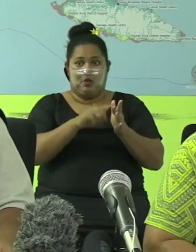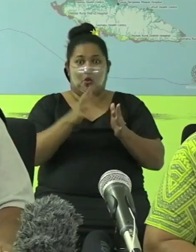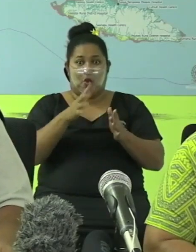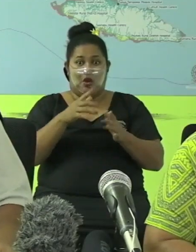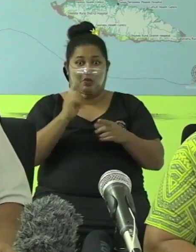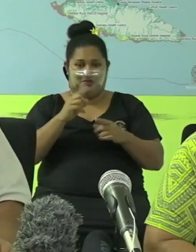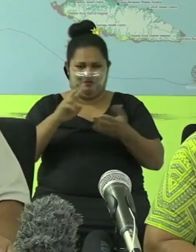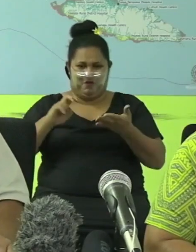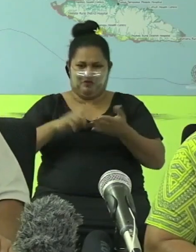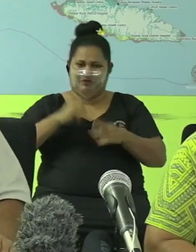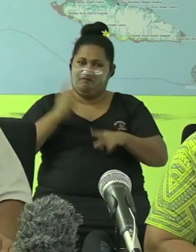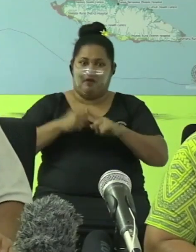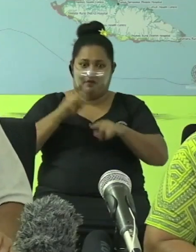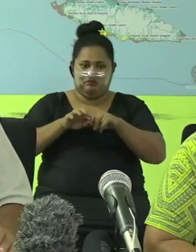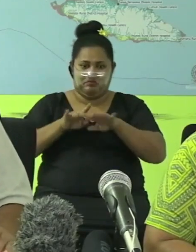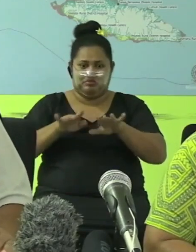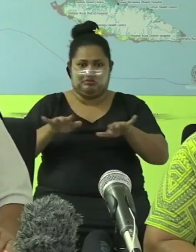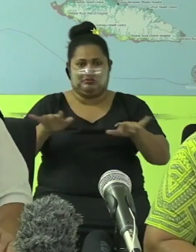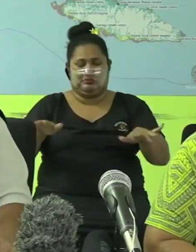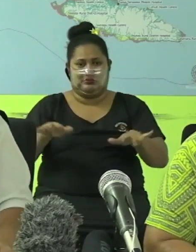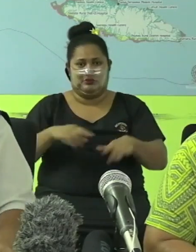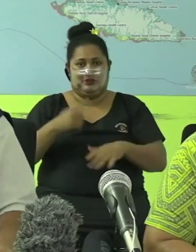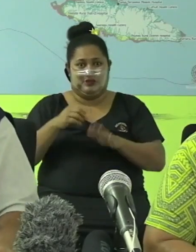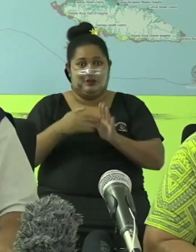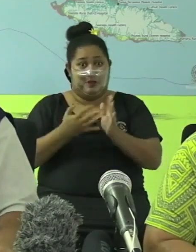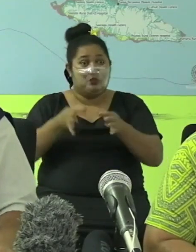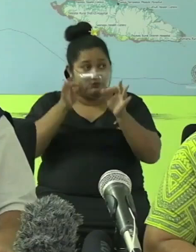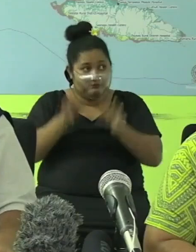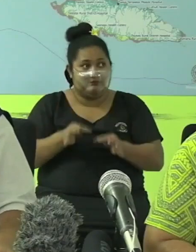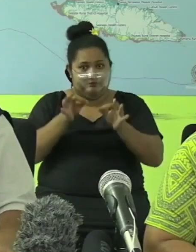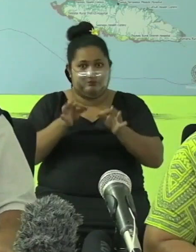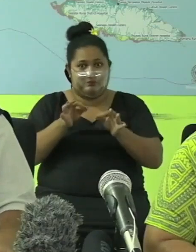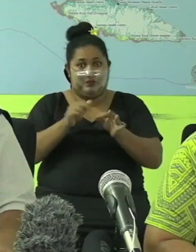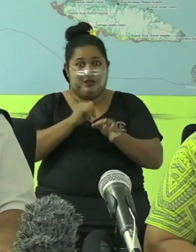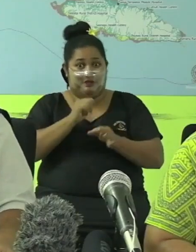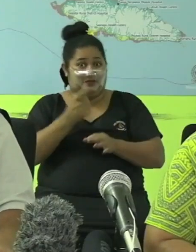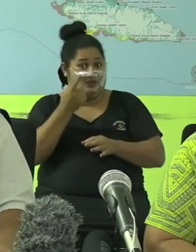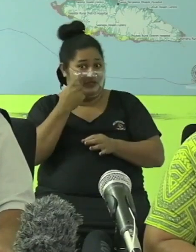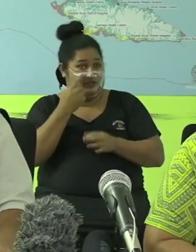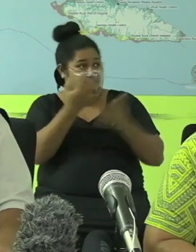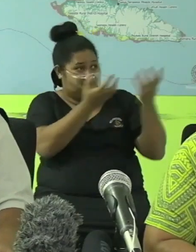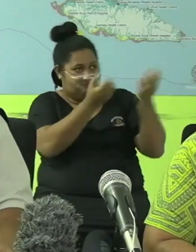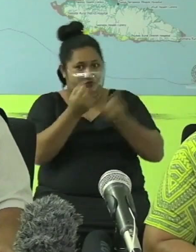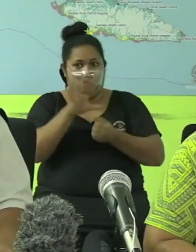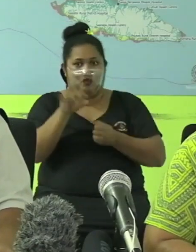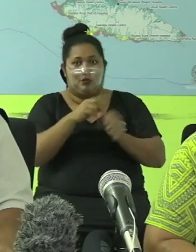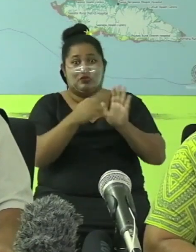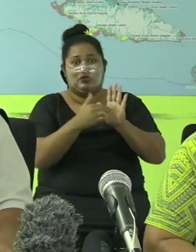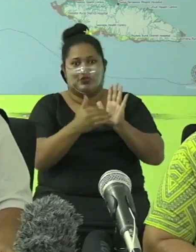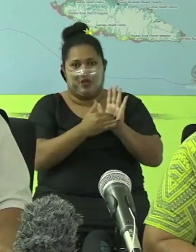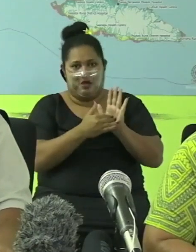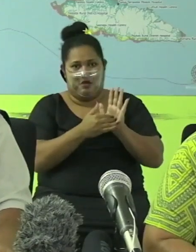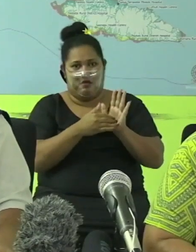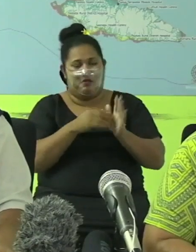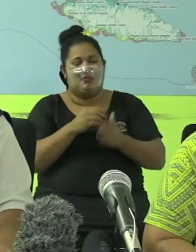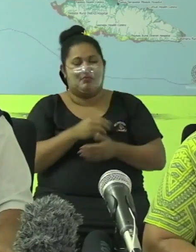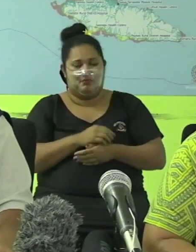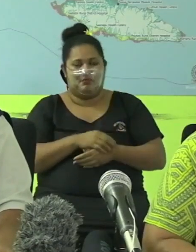fia le pesi ia whatu a mautu mai ia pe a mautu mai tātou test ia whatari nei New